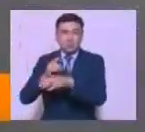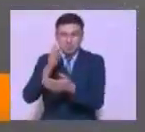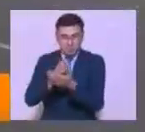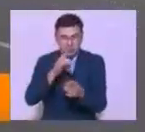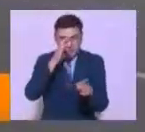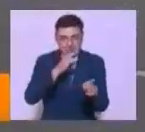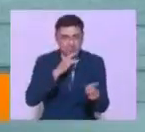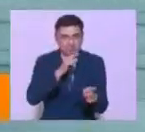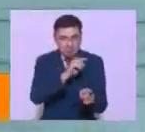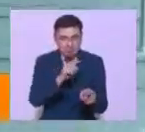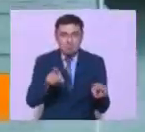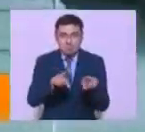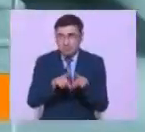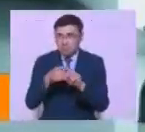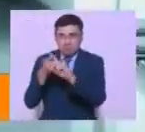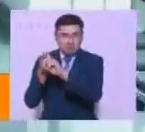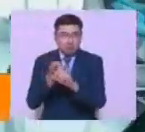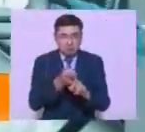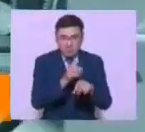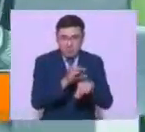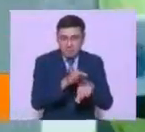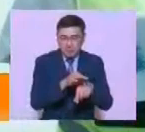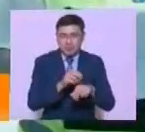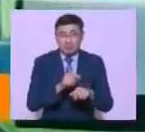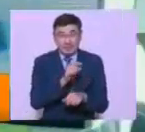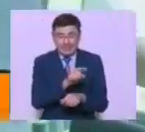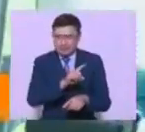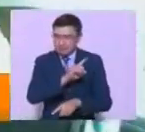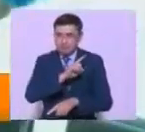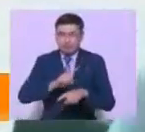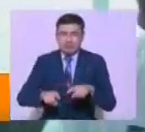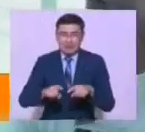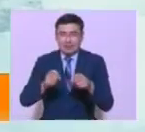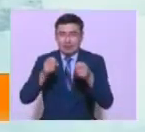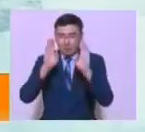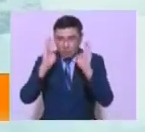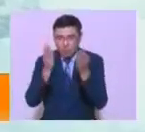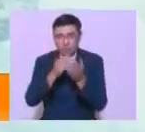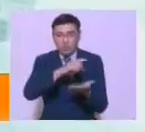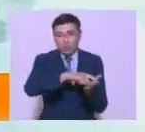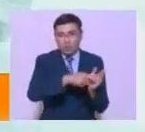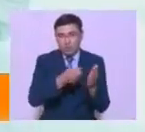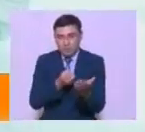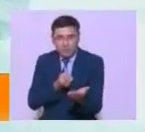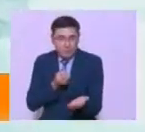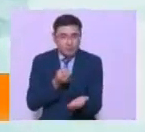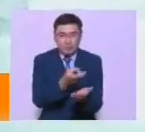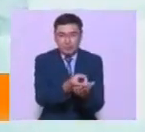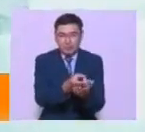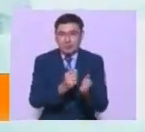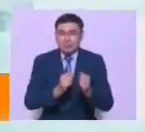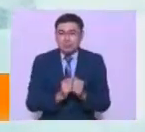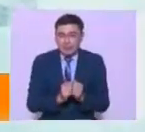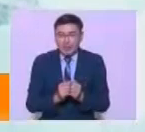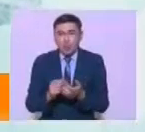Жұқпалы аурудың күдігіне ілінген жолаушы дереу арнайы бөлмеге оқшауланды. Алгоритмге сай карантин бөлмесіне жеткізілген азаматқа